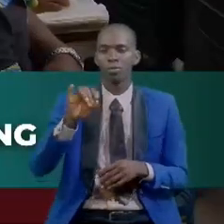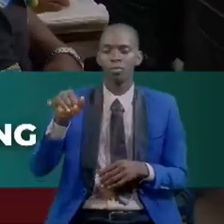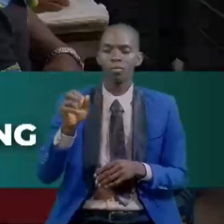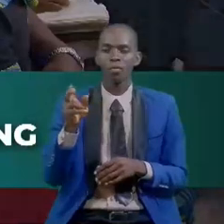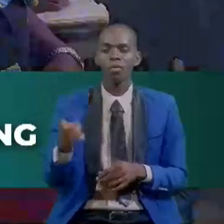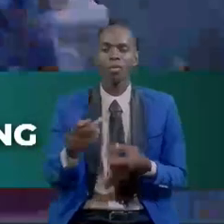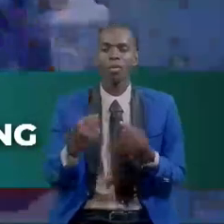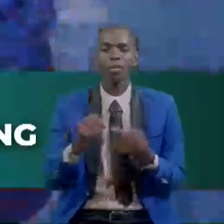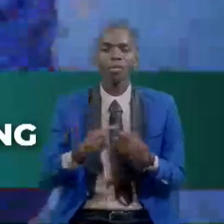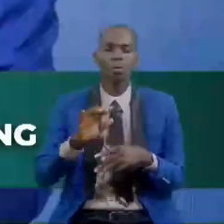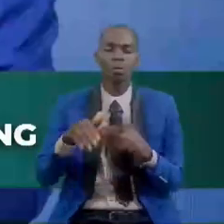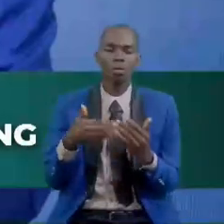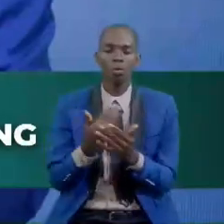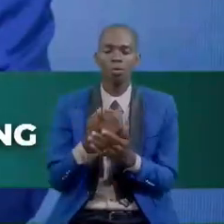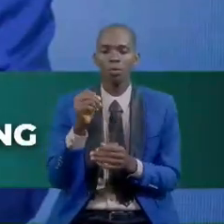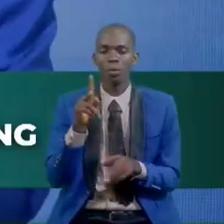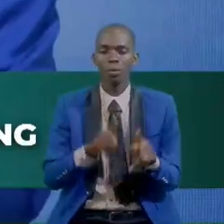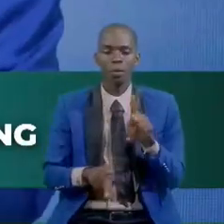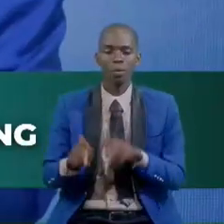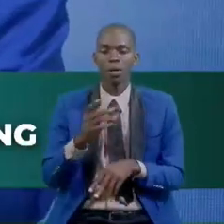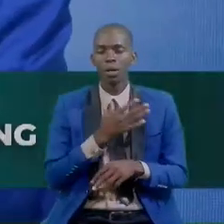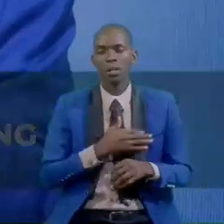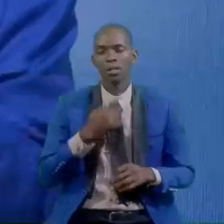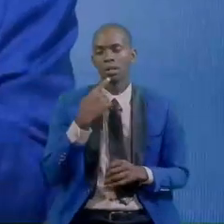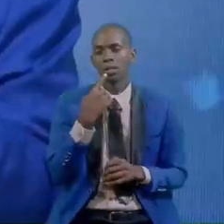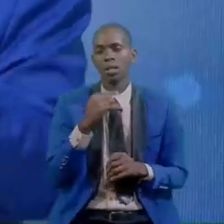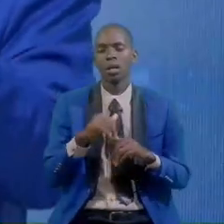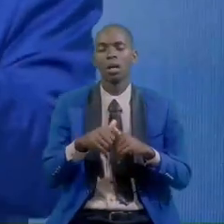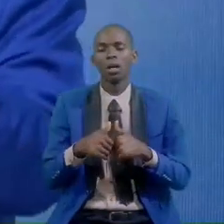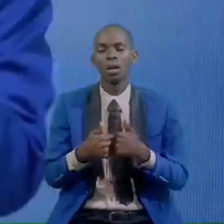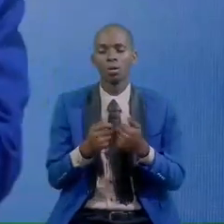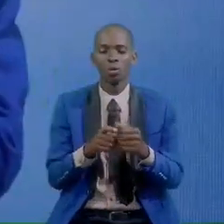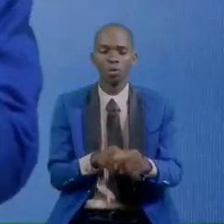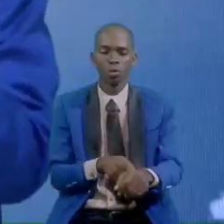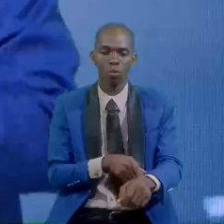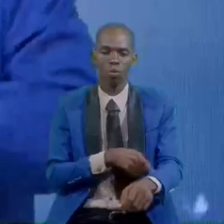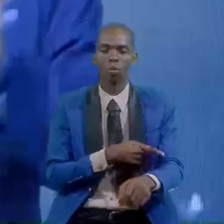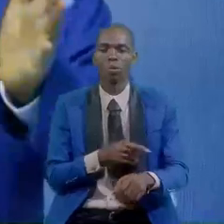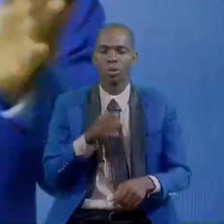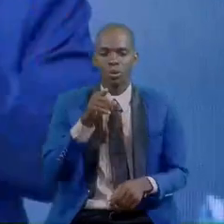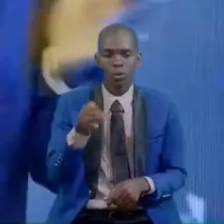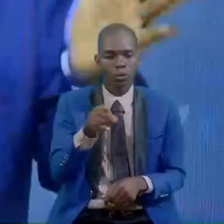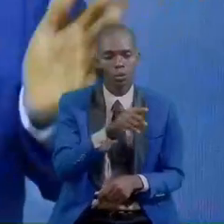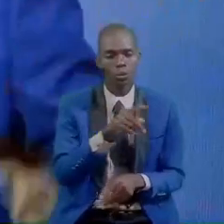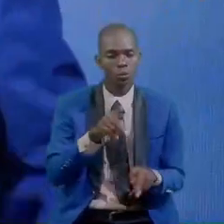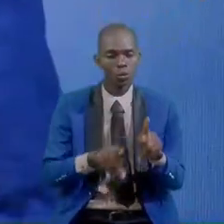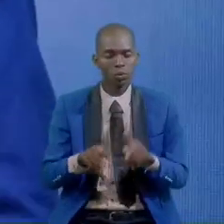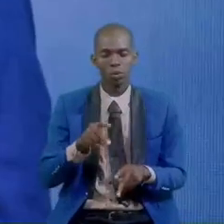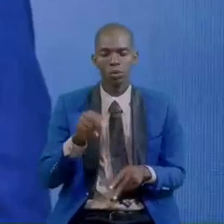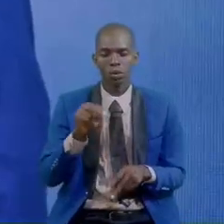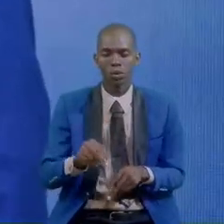de tout le peuple et dit, jusqu'à quand clocherez-vous des